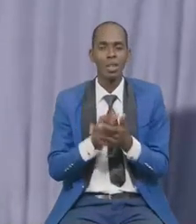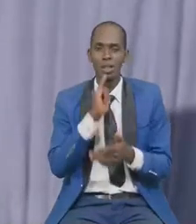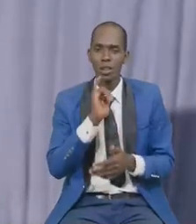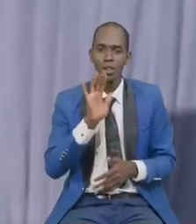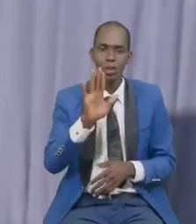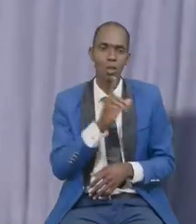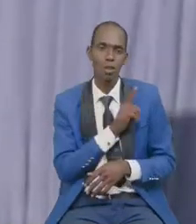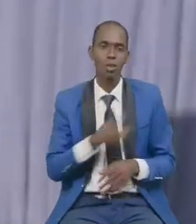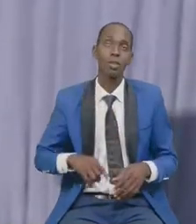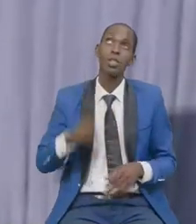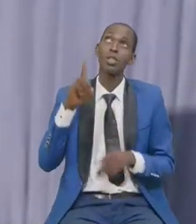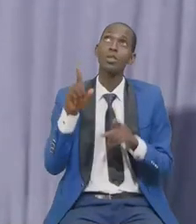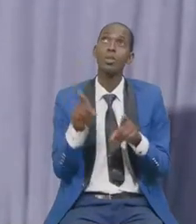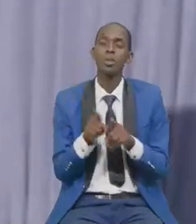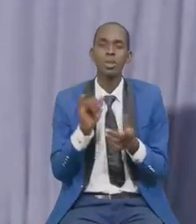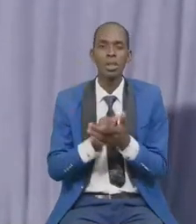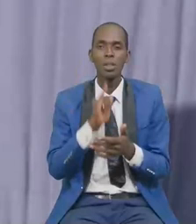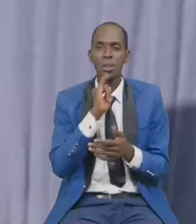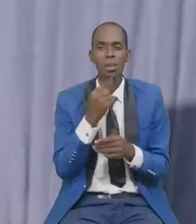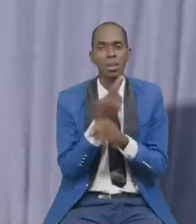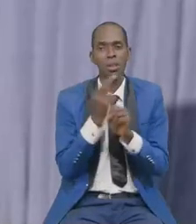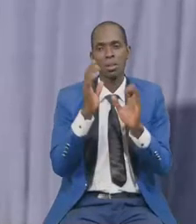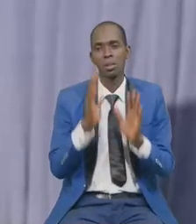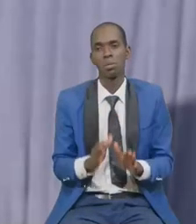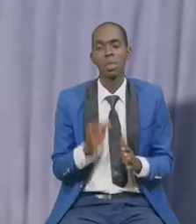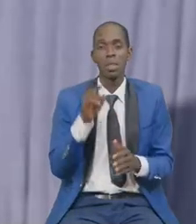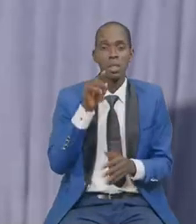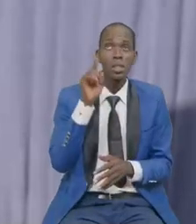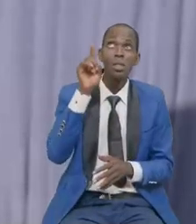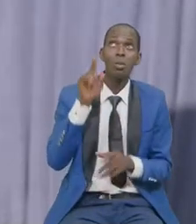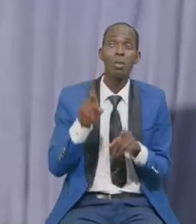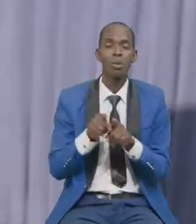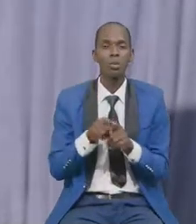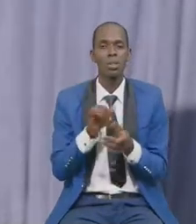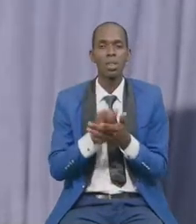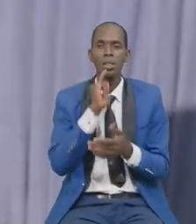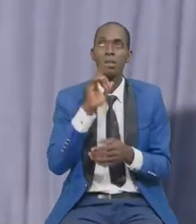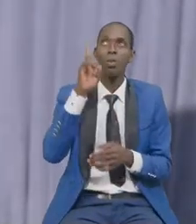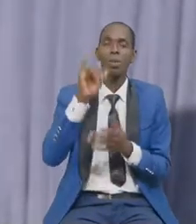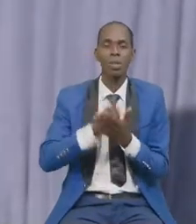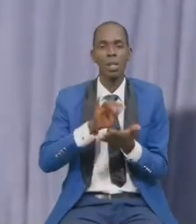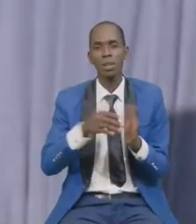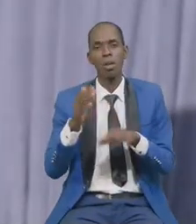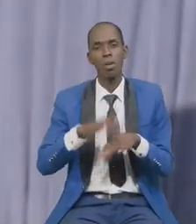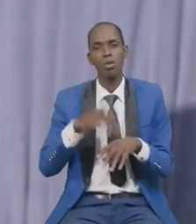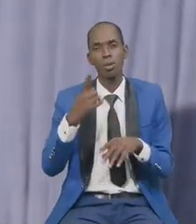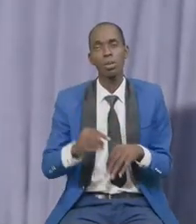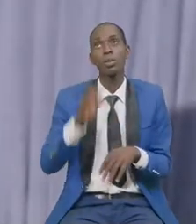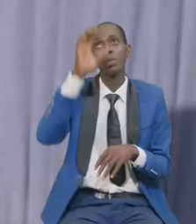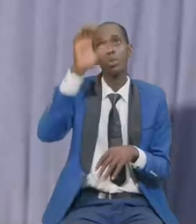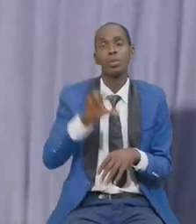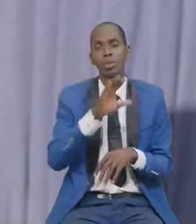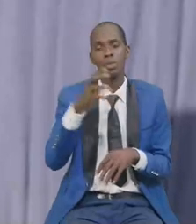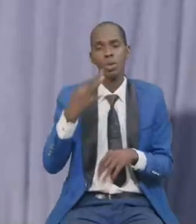y a également participé ton Rédempteur. Il y a également participé celui qui est mort sur la croix du Calvaire pour toi. Il y a également